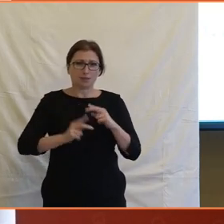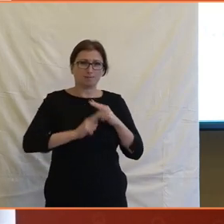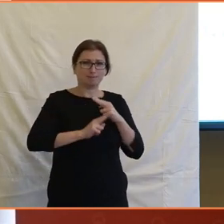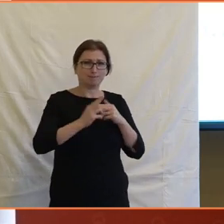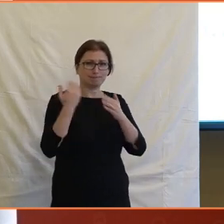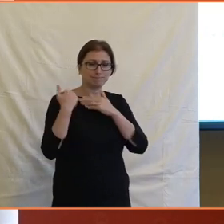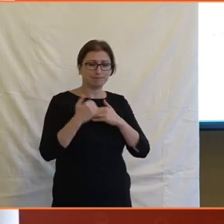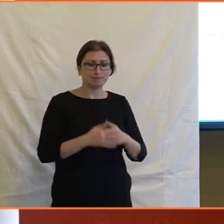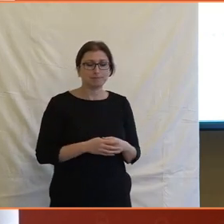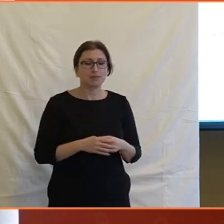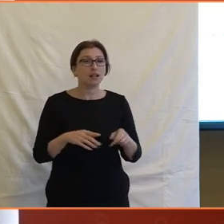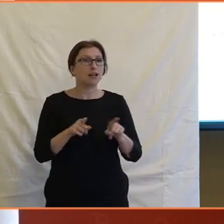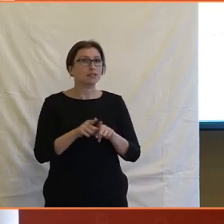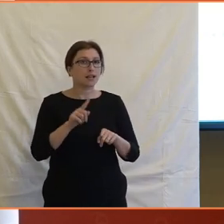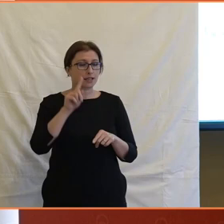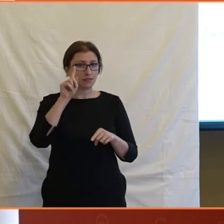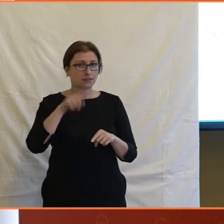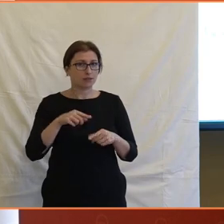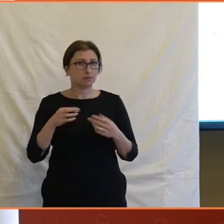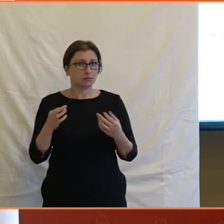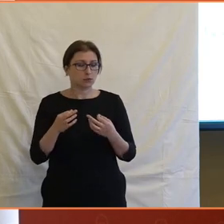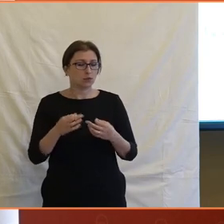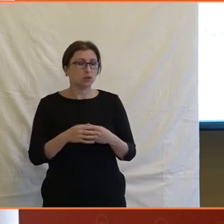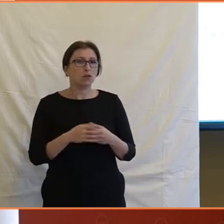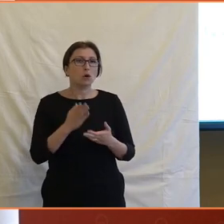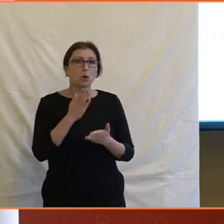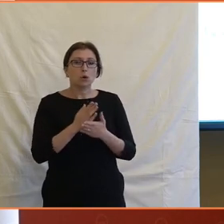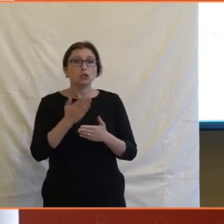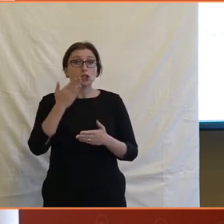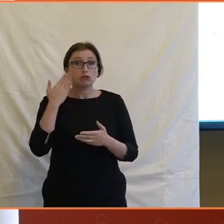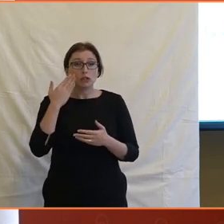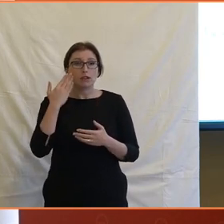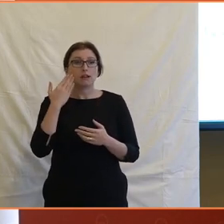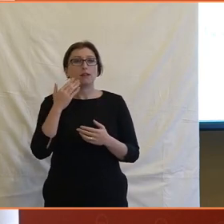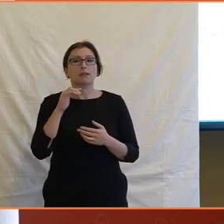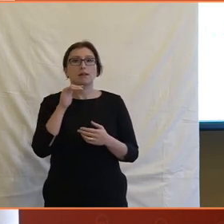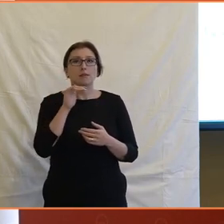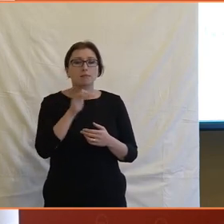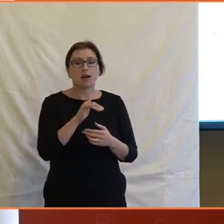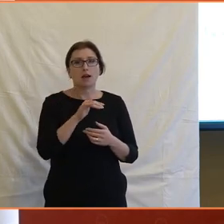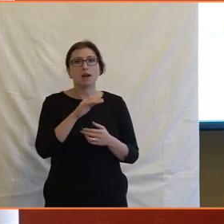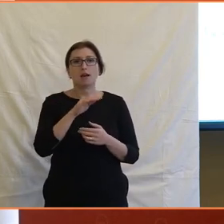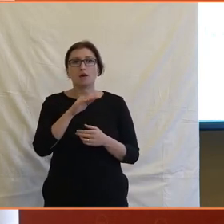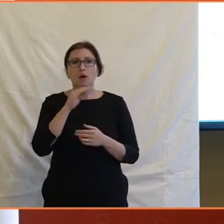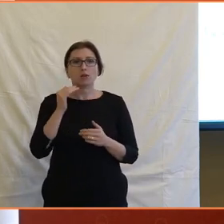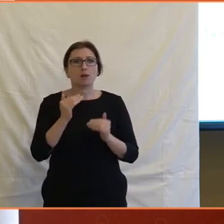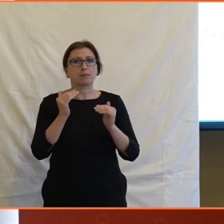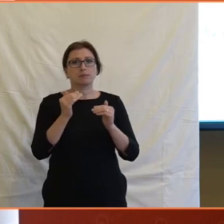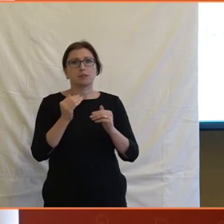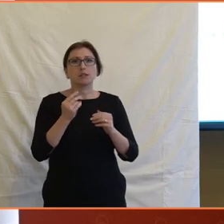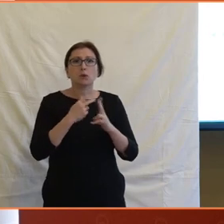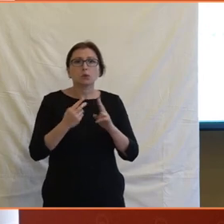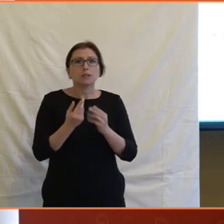například jakoby co víme, a to, na to máme spoustu dát, jsou že v Čechách absolutně podceněné veškeré soft